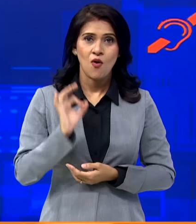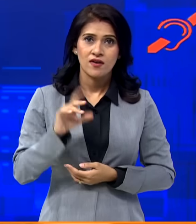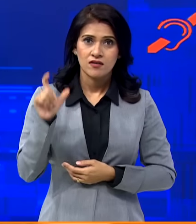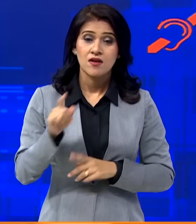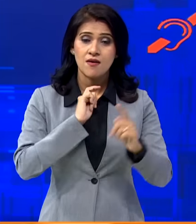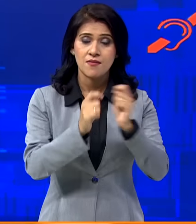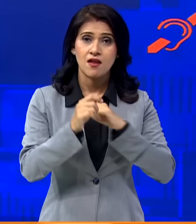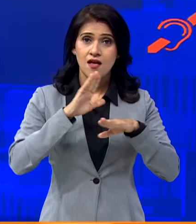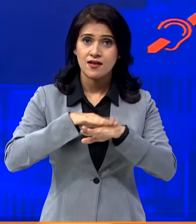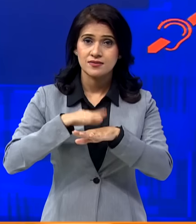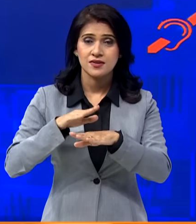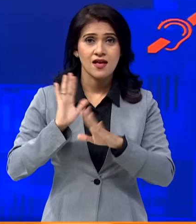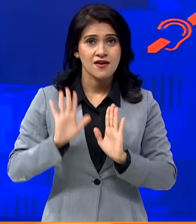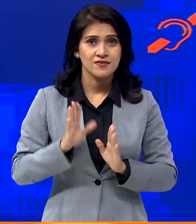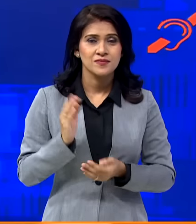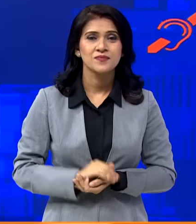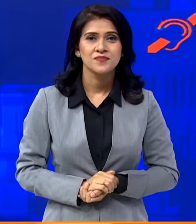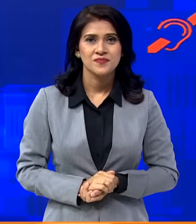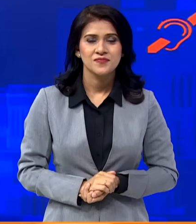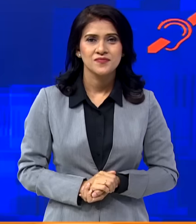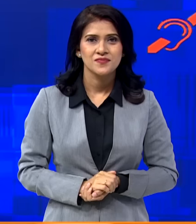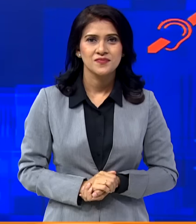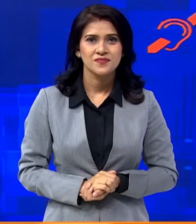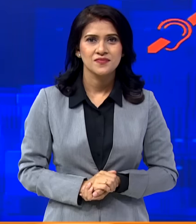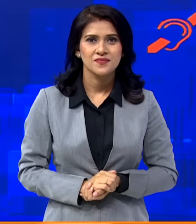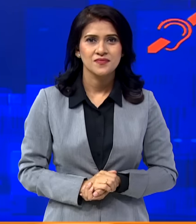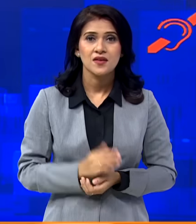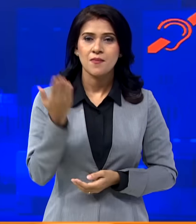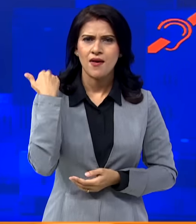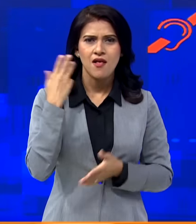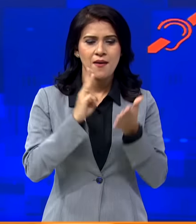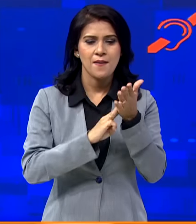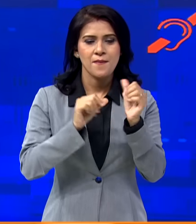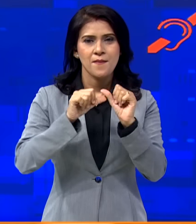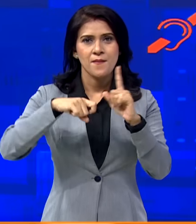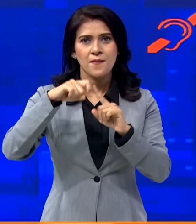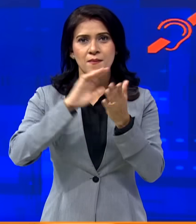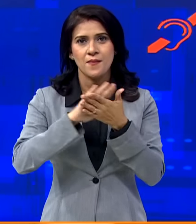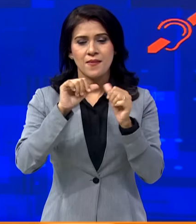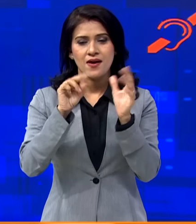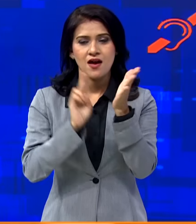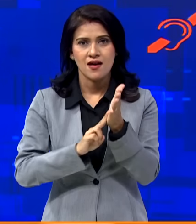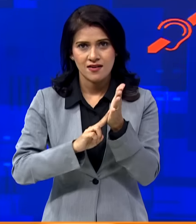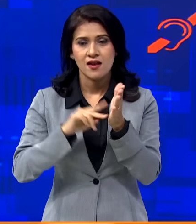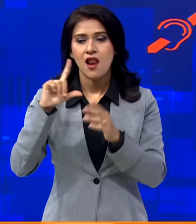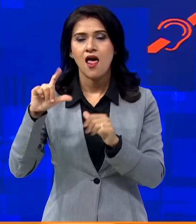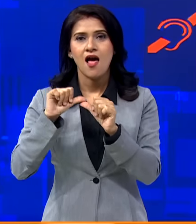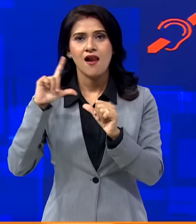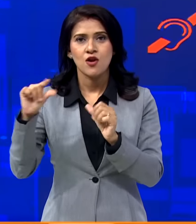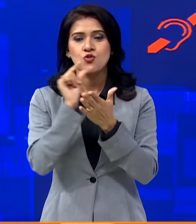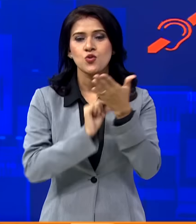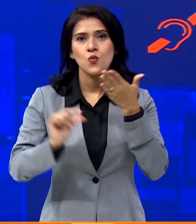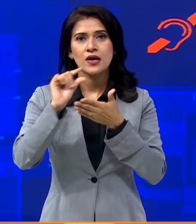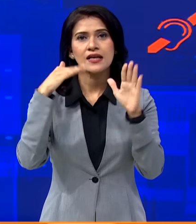एक्सपर्ट हैं अभी थोड़ी दिन पहले तक माखन लाल चतुर्वेद यूनिवर्सिटी के वाइस चांसलर थे प्लीज